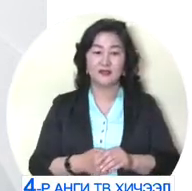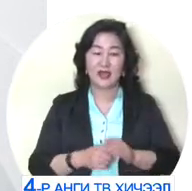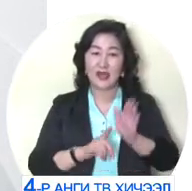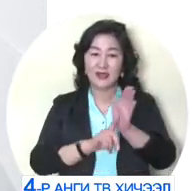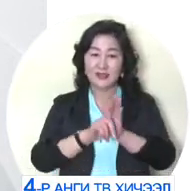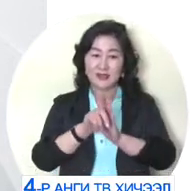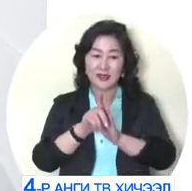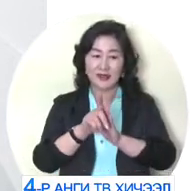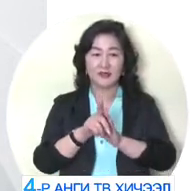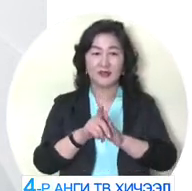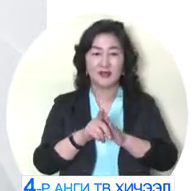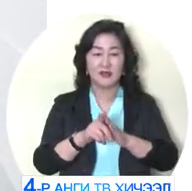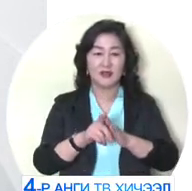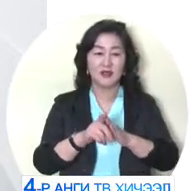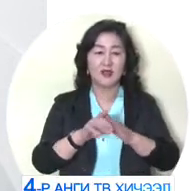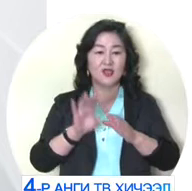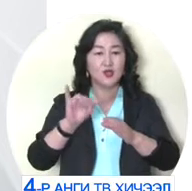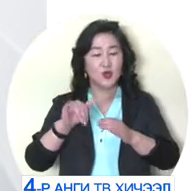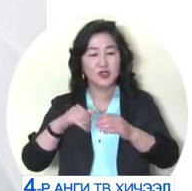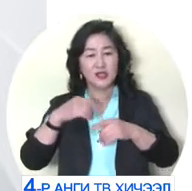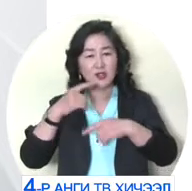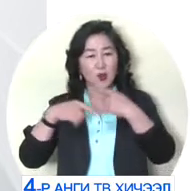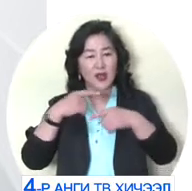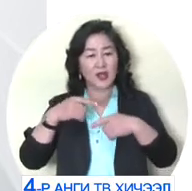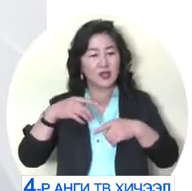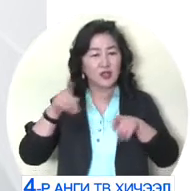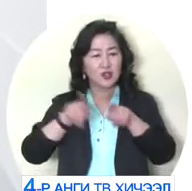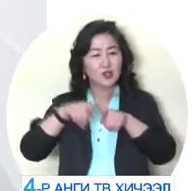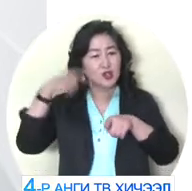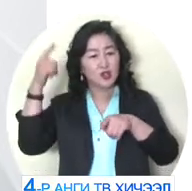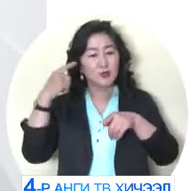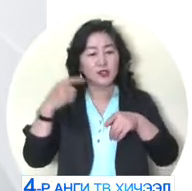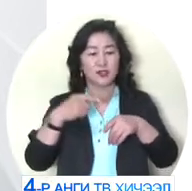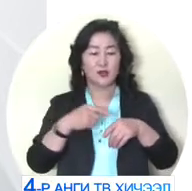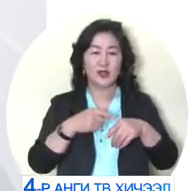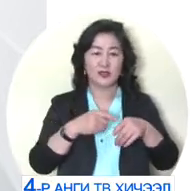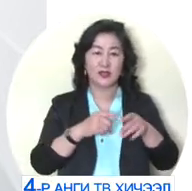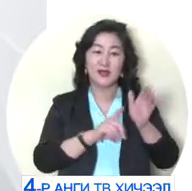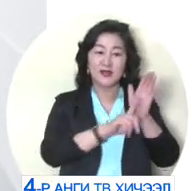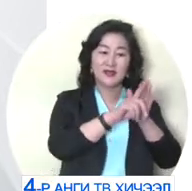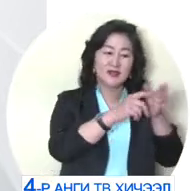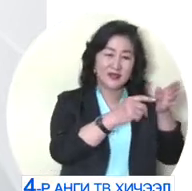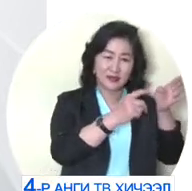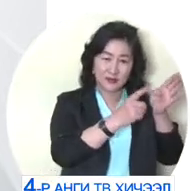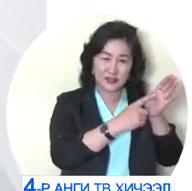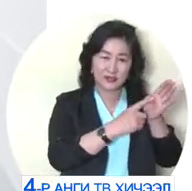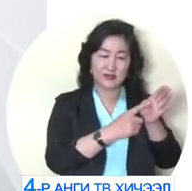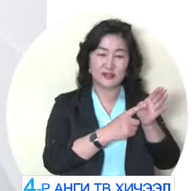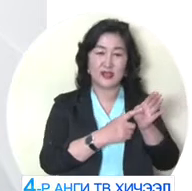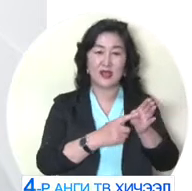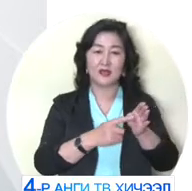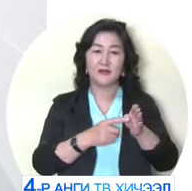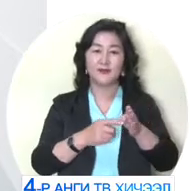бодож бичихвэ гэдгээ маш сайн эргцүүлж бодох нэ. За тэгвэл эзэмших